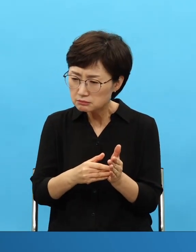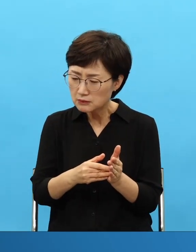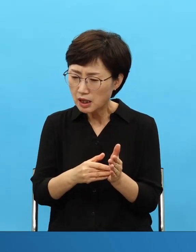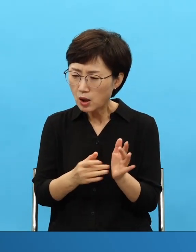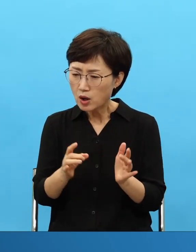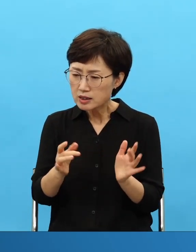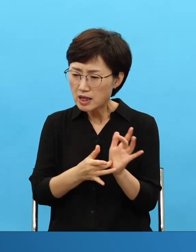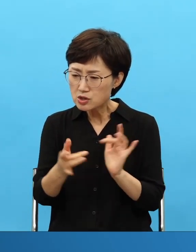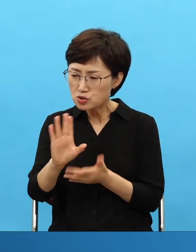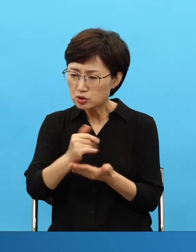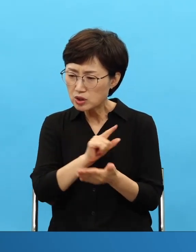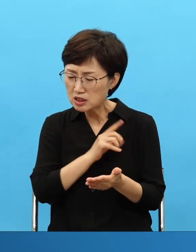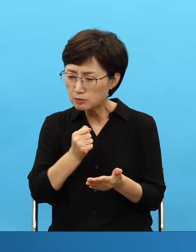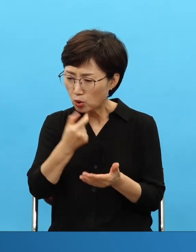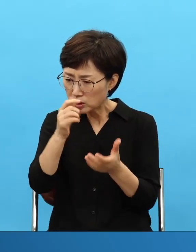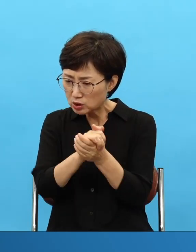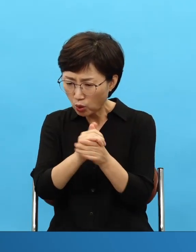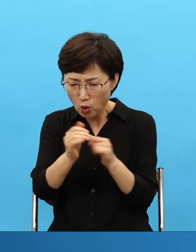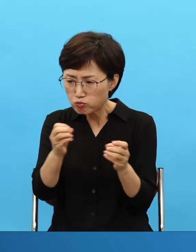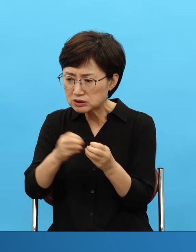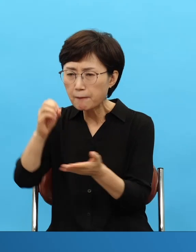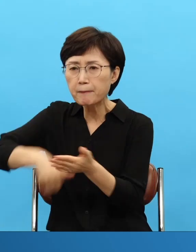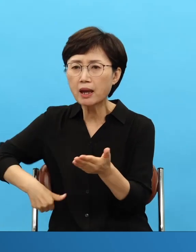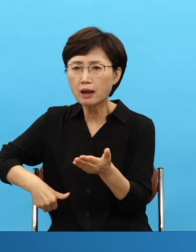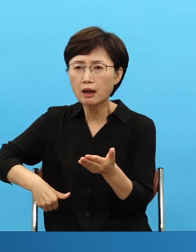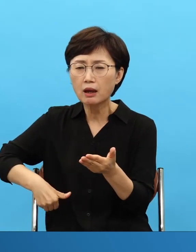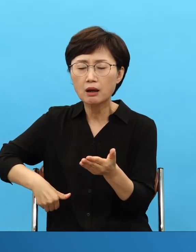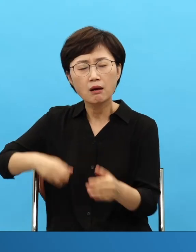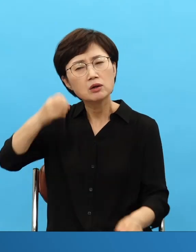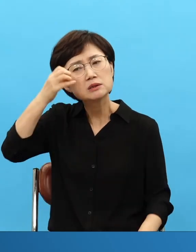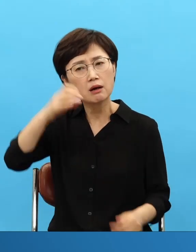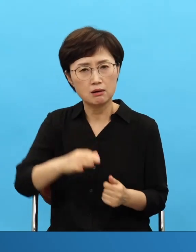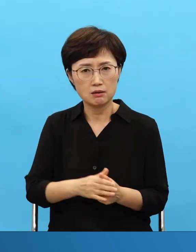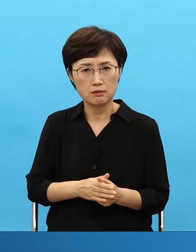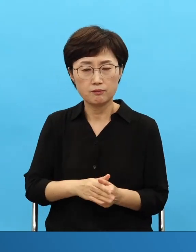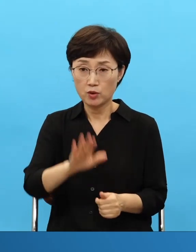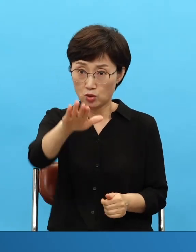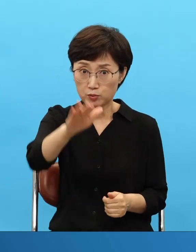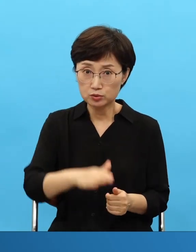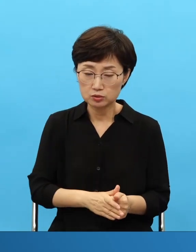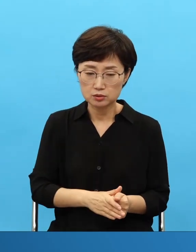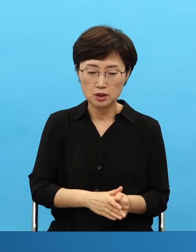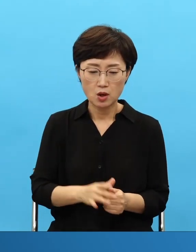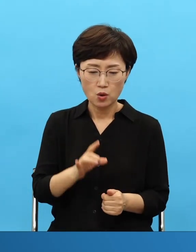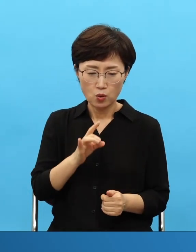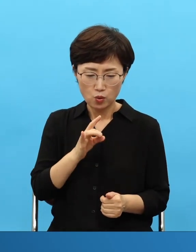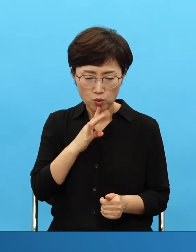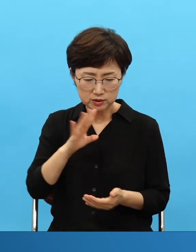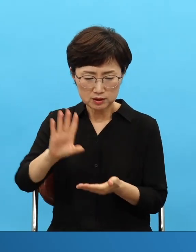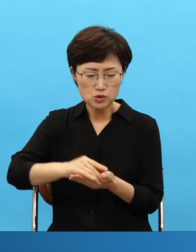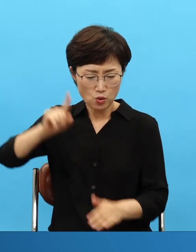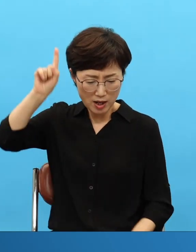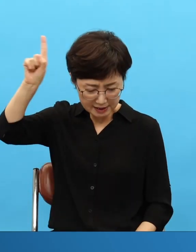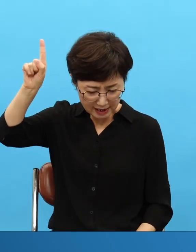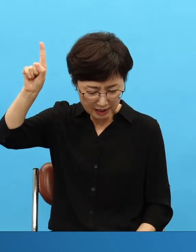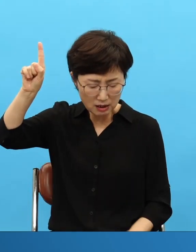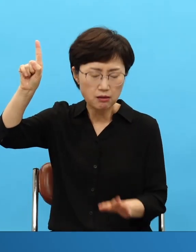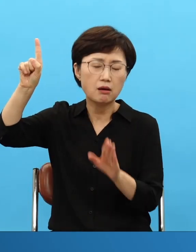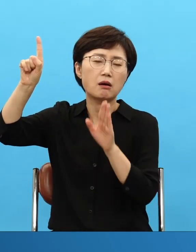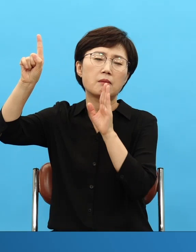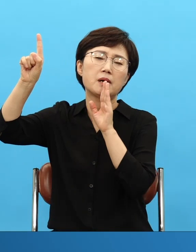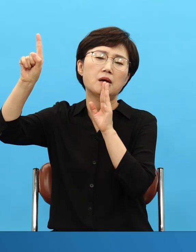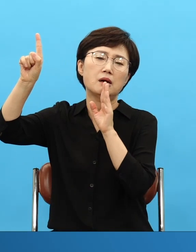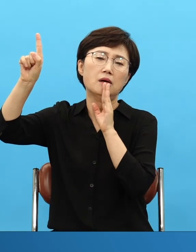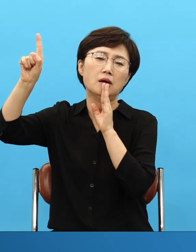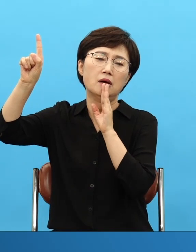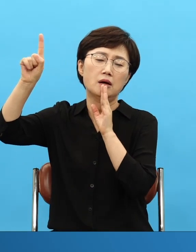오직의 망대를 여러분 속에 심어버리면 여러분 한 명이 집안 다 바꾸게 됩니다. If you plant in this partisan of only Christ inside your hearts,